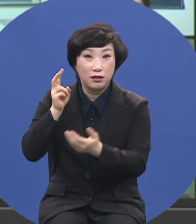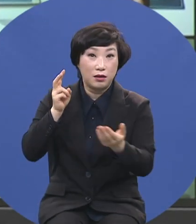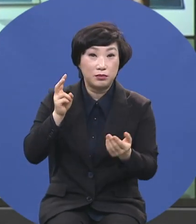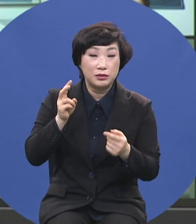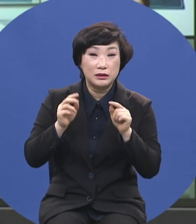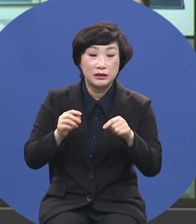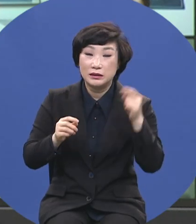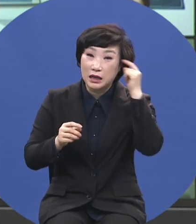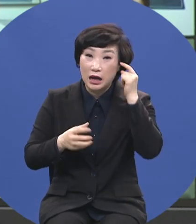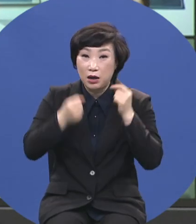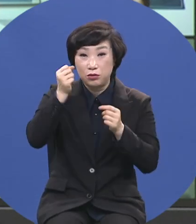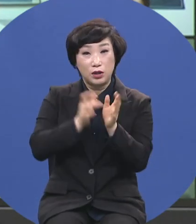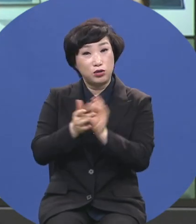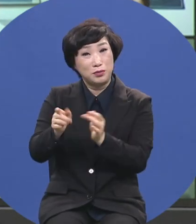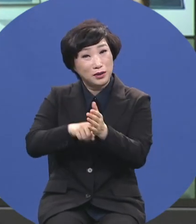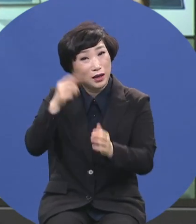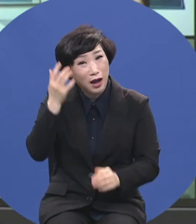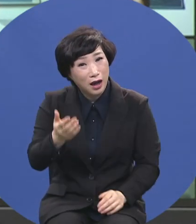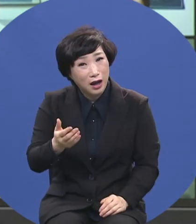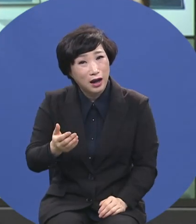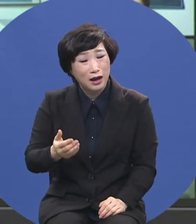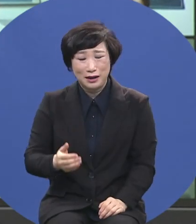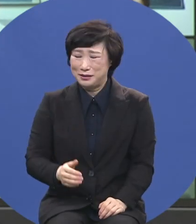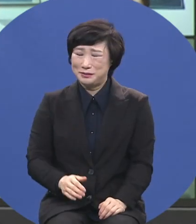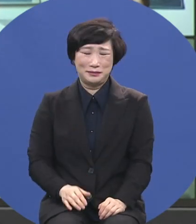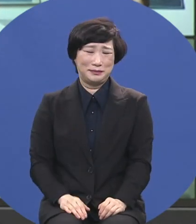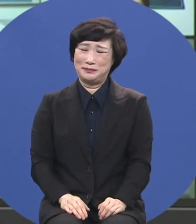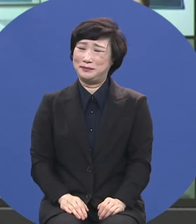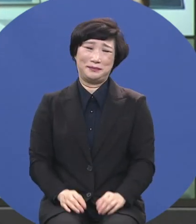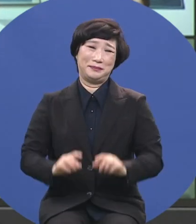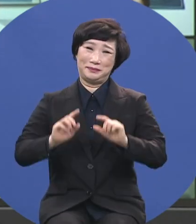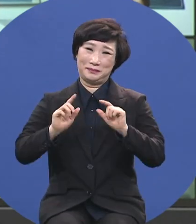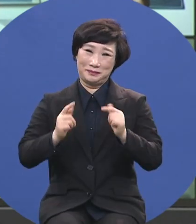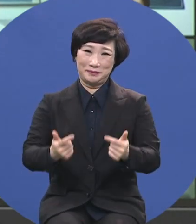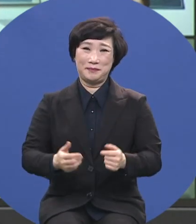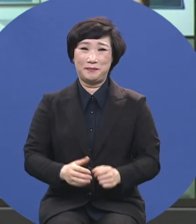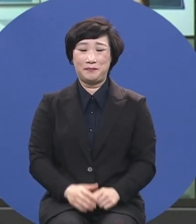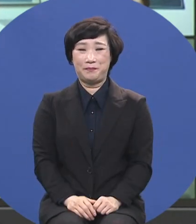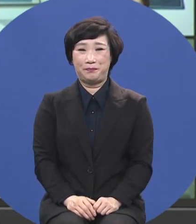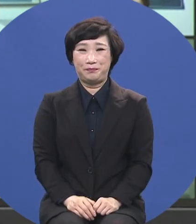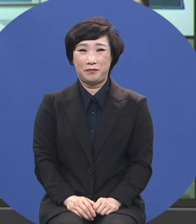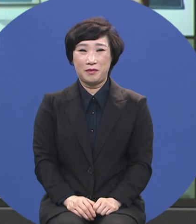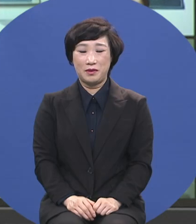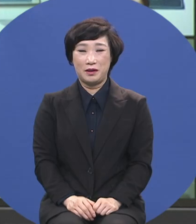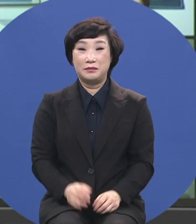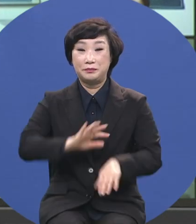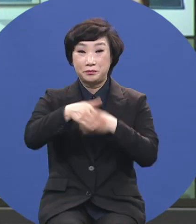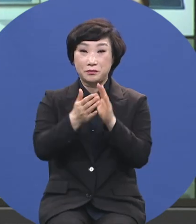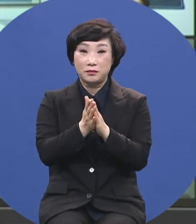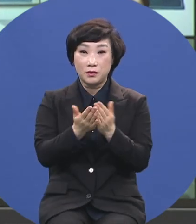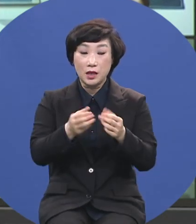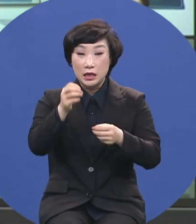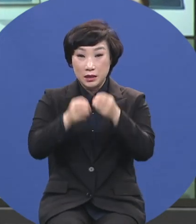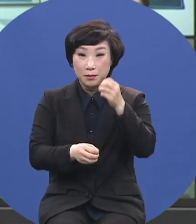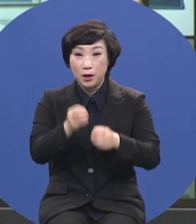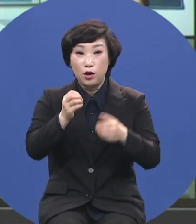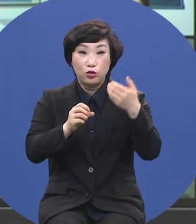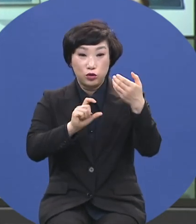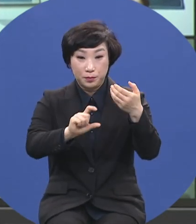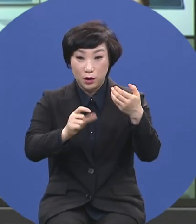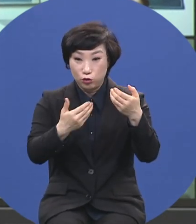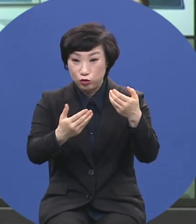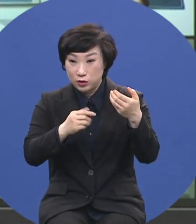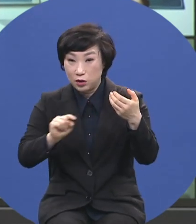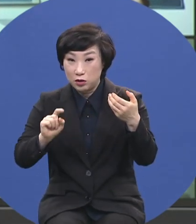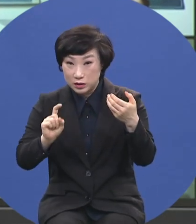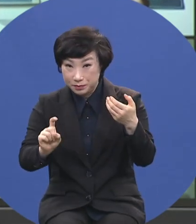그런 인식에서 예수 믿는 것이냐? 그건 아니겠지요. 시편 90편 9절로